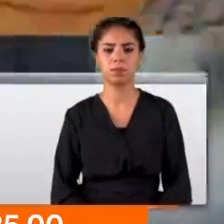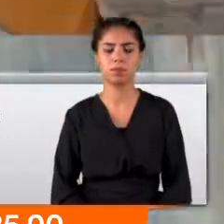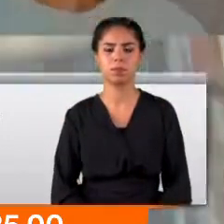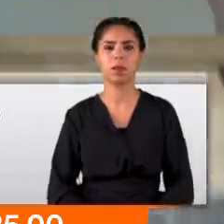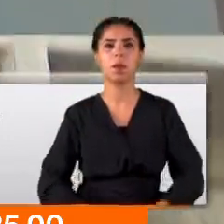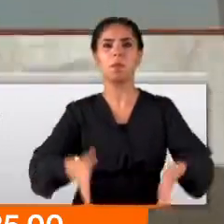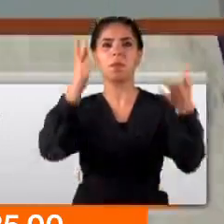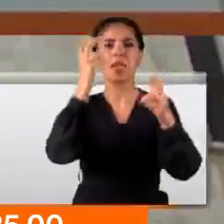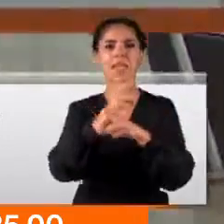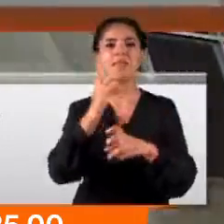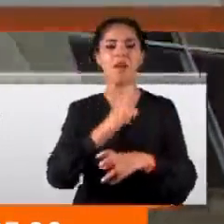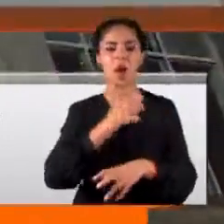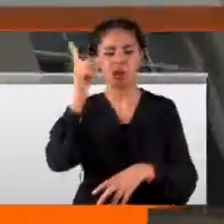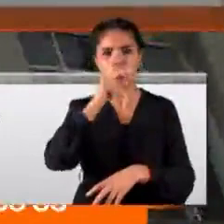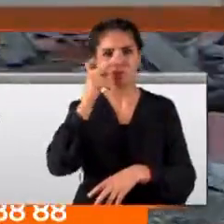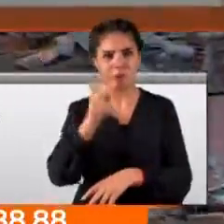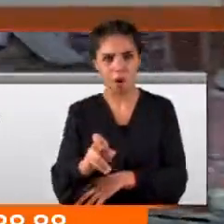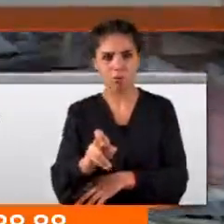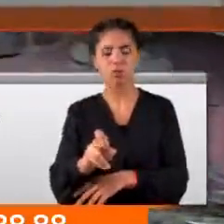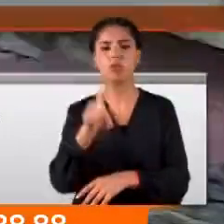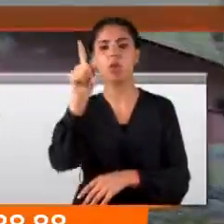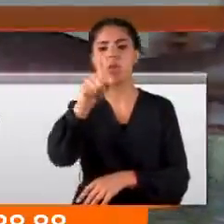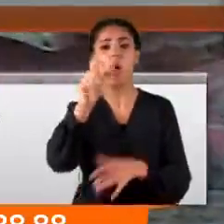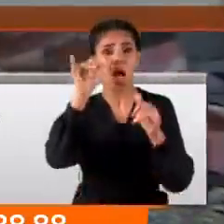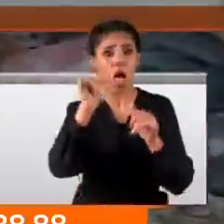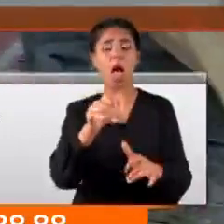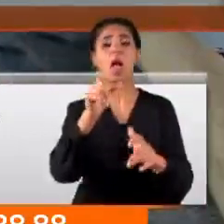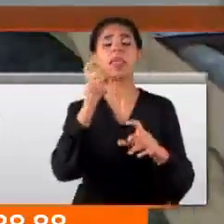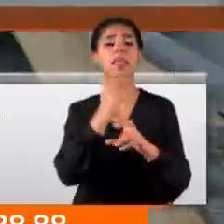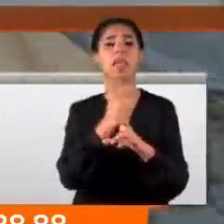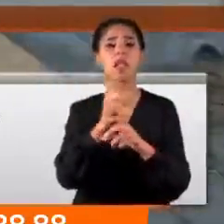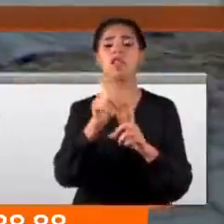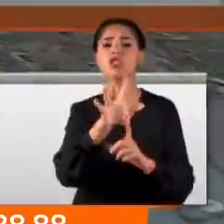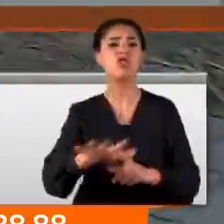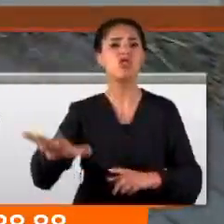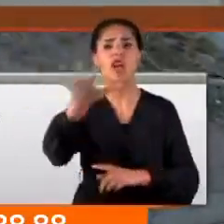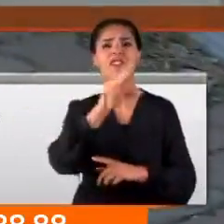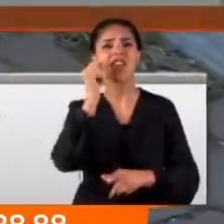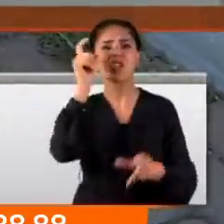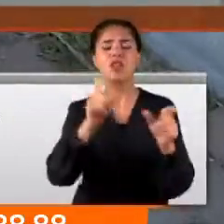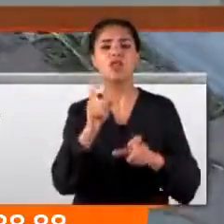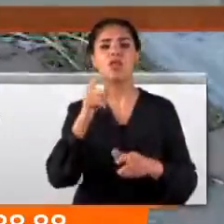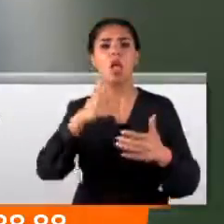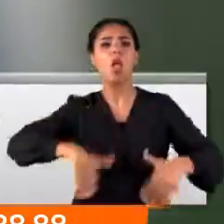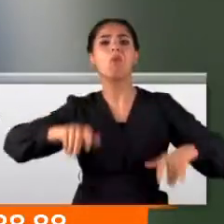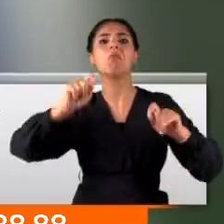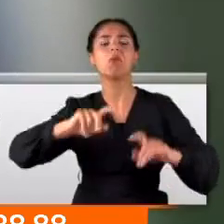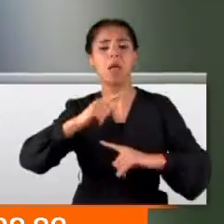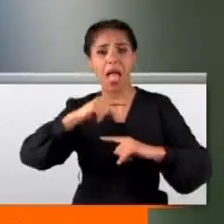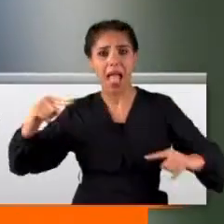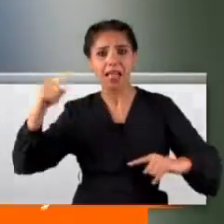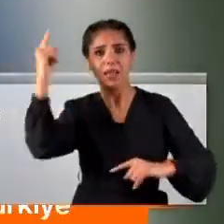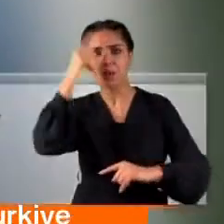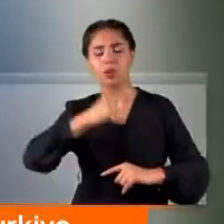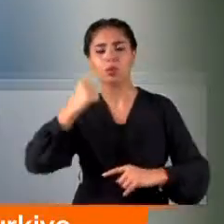Bina riskli olduğu gerekçesiyle boşaltıldı. Ama aynı riskin çevredekiler için de mevcut olduğu hesaba katılmadı. İhmalin